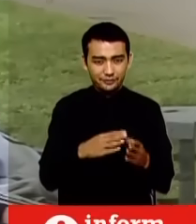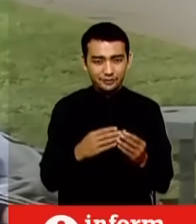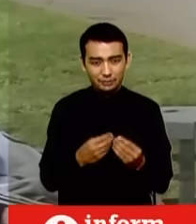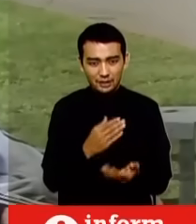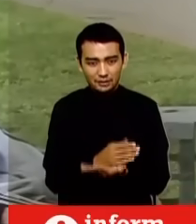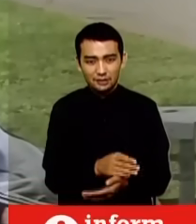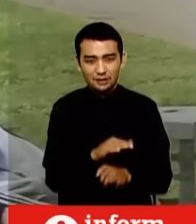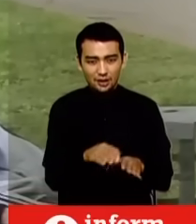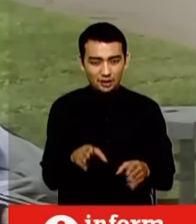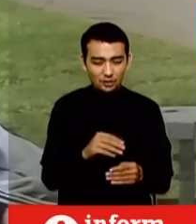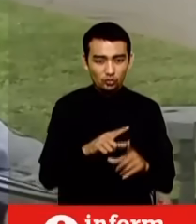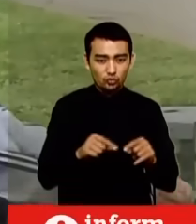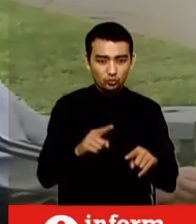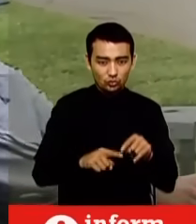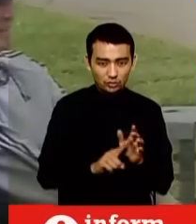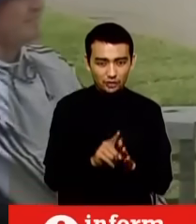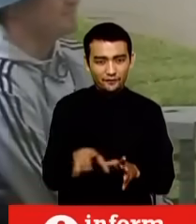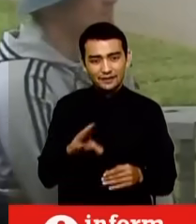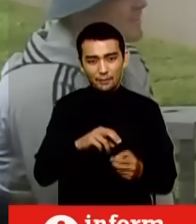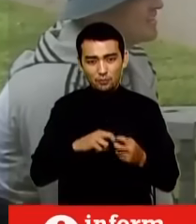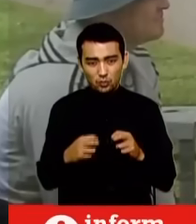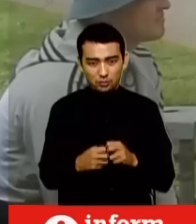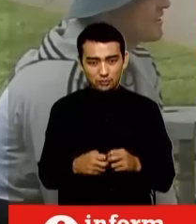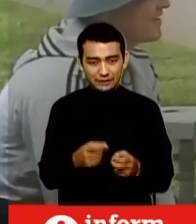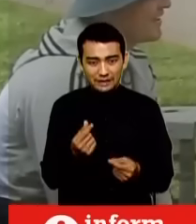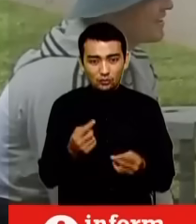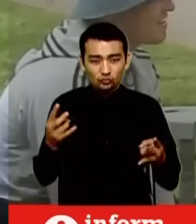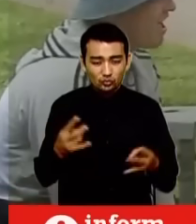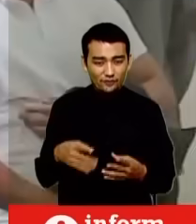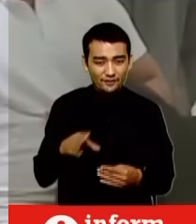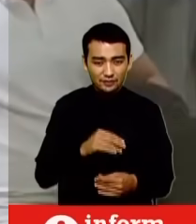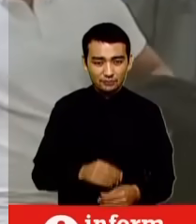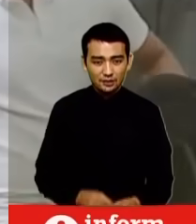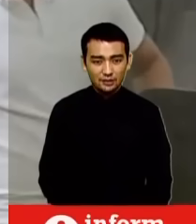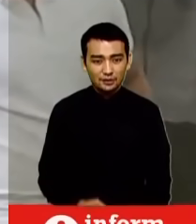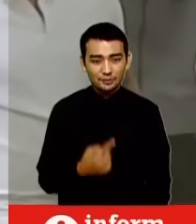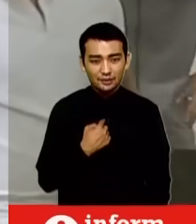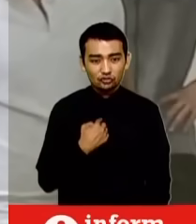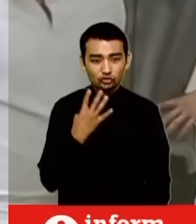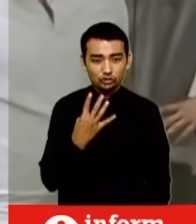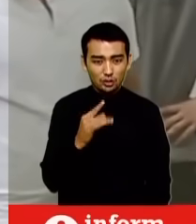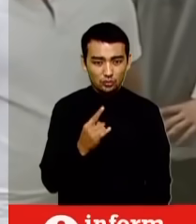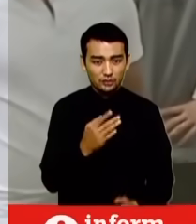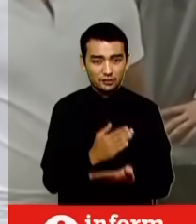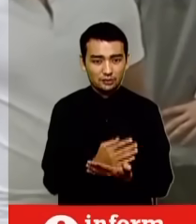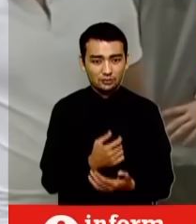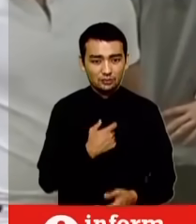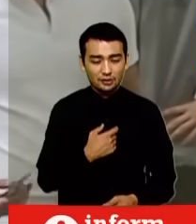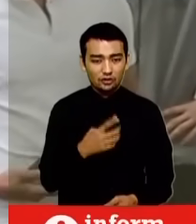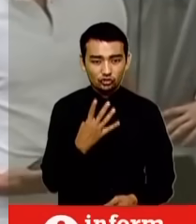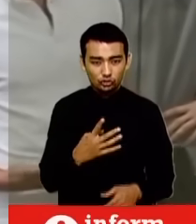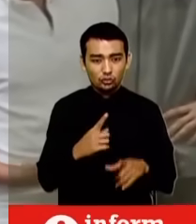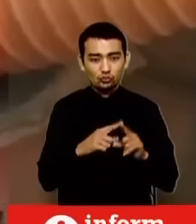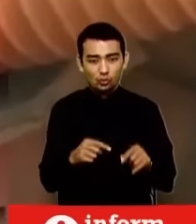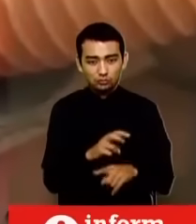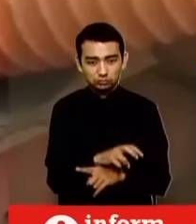барады. Бәріне ақша керек. Осы мәселе ақшаға қарап отыр осы жігіттердің бәрі. Менин өзүм 4 балам бар. 4-үү де